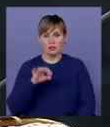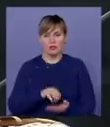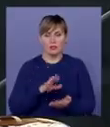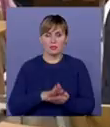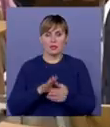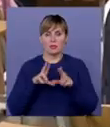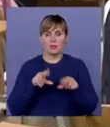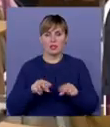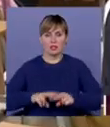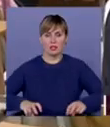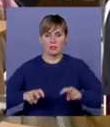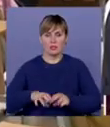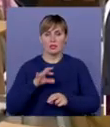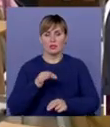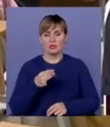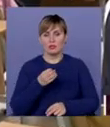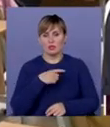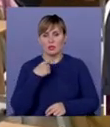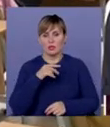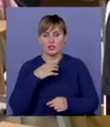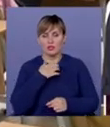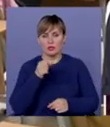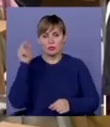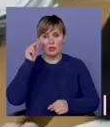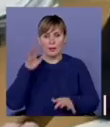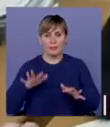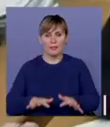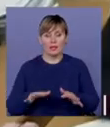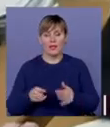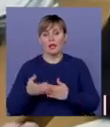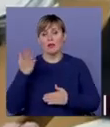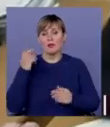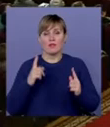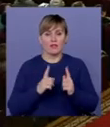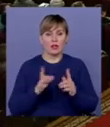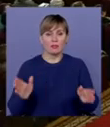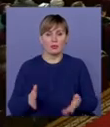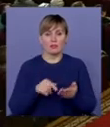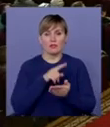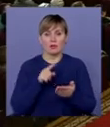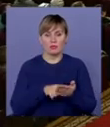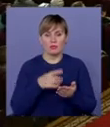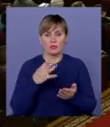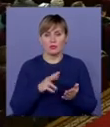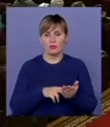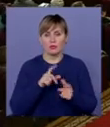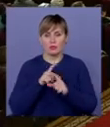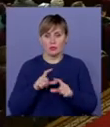обещал рассмотреть. А еще речь зашла о дефиците ученических мест. На прошлой встрече поднимала вопрос по поводу 48-й